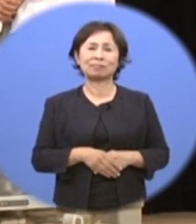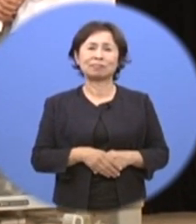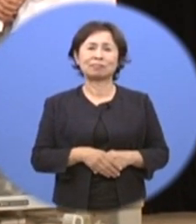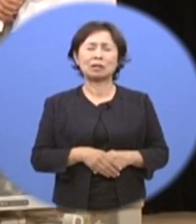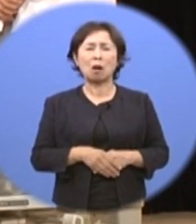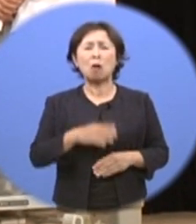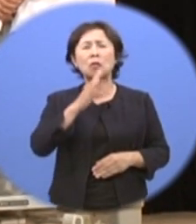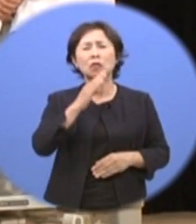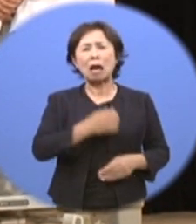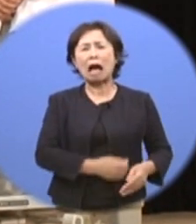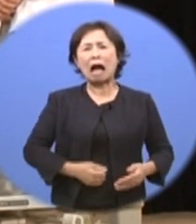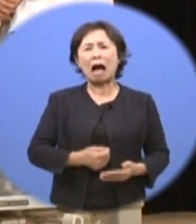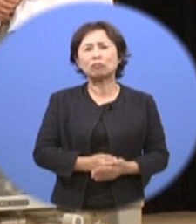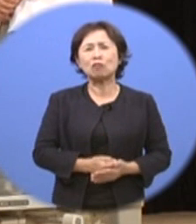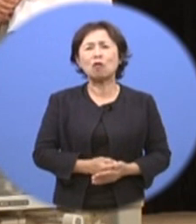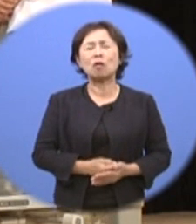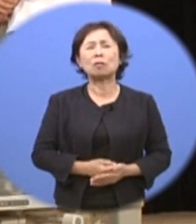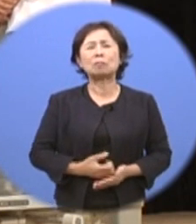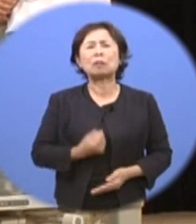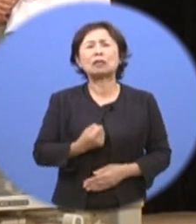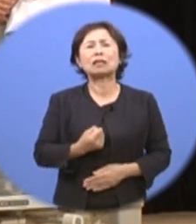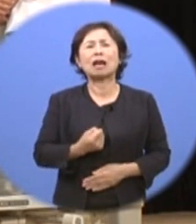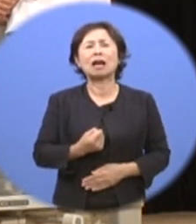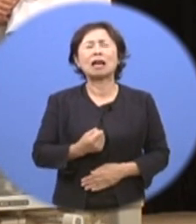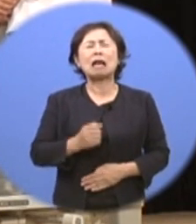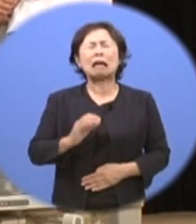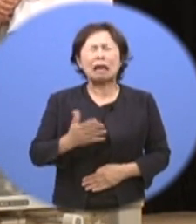覚悟はしてたけど。